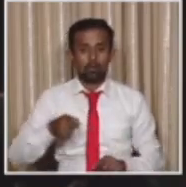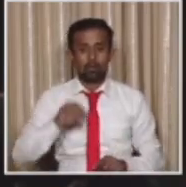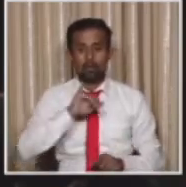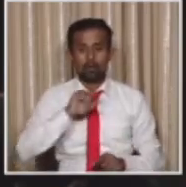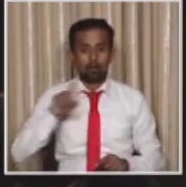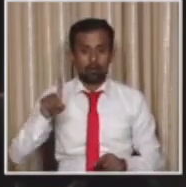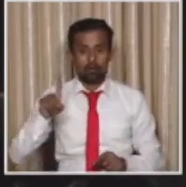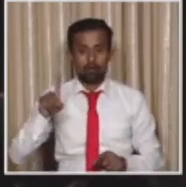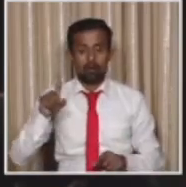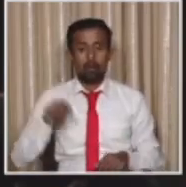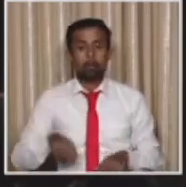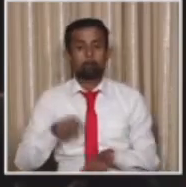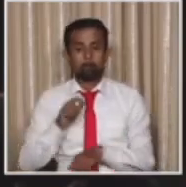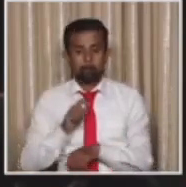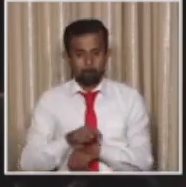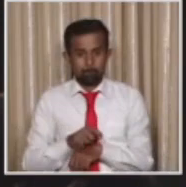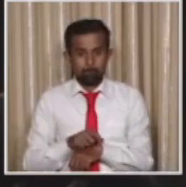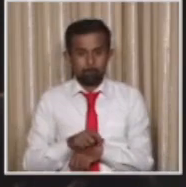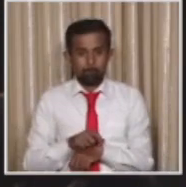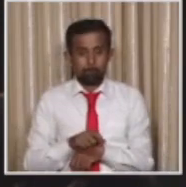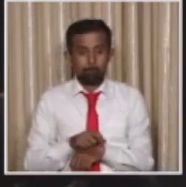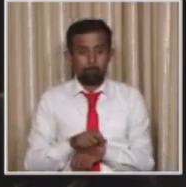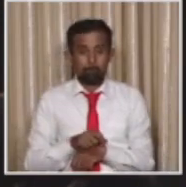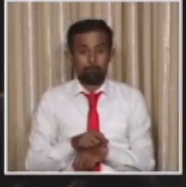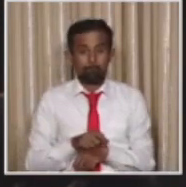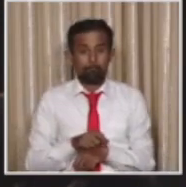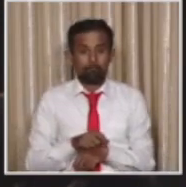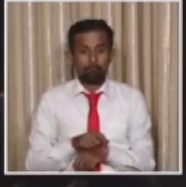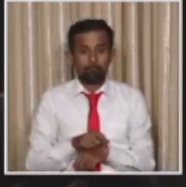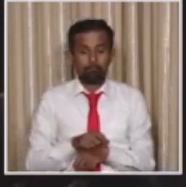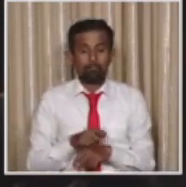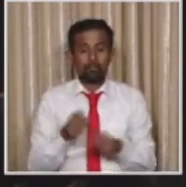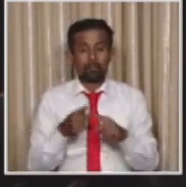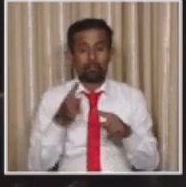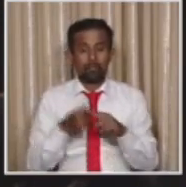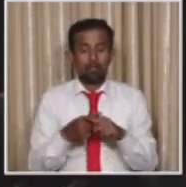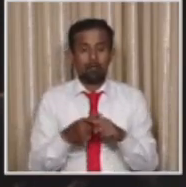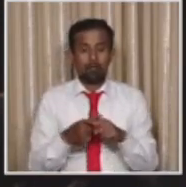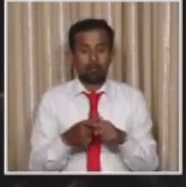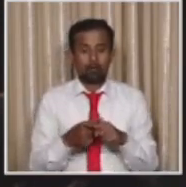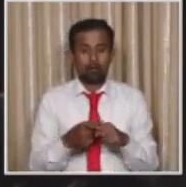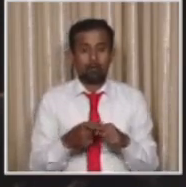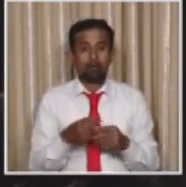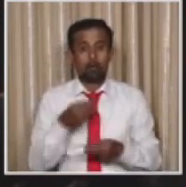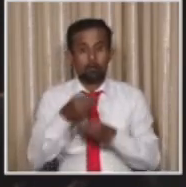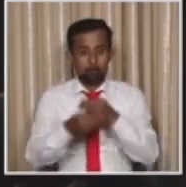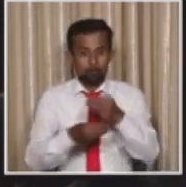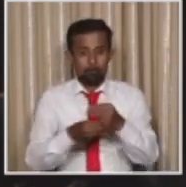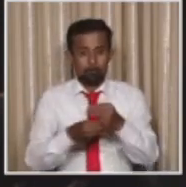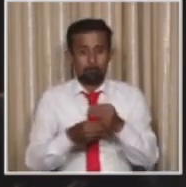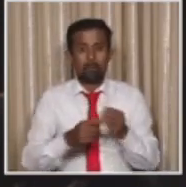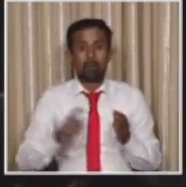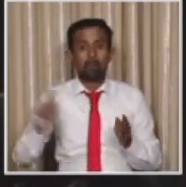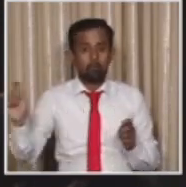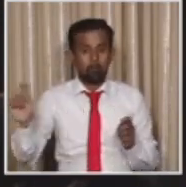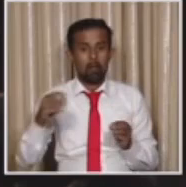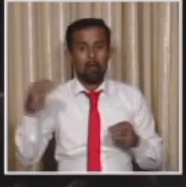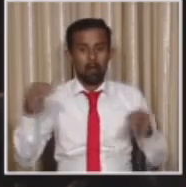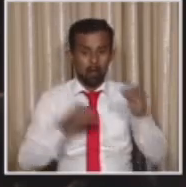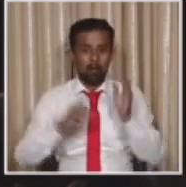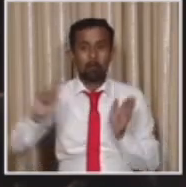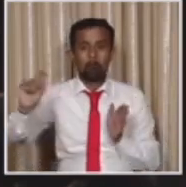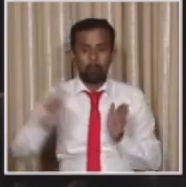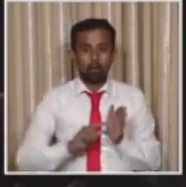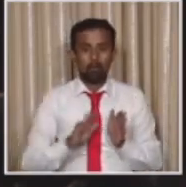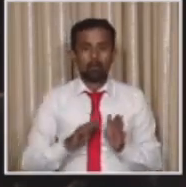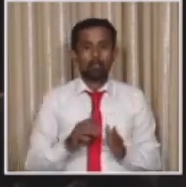හරණම් දැන් මේ වෙනකොට මේ අදාළ එක්ස්ප්‍රස් පල් ආයතනය මේක ගෙවන්න ඕනේ.